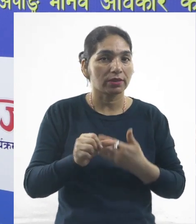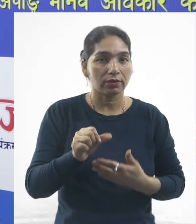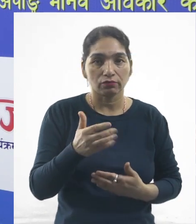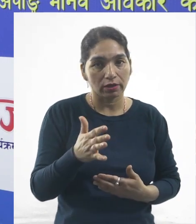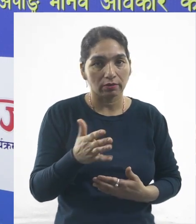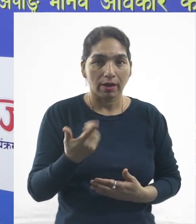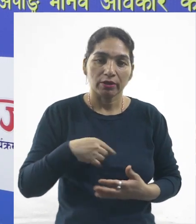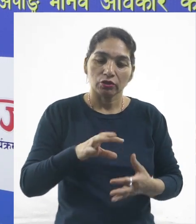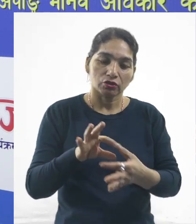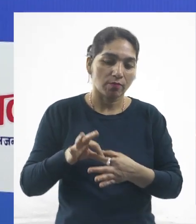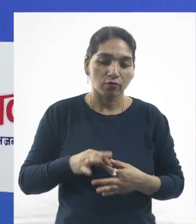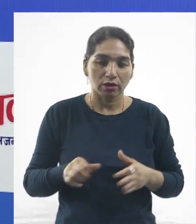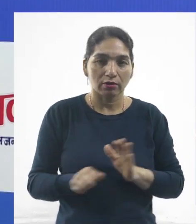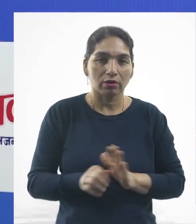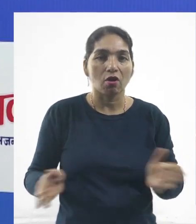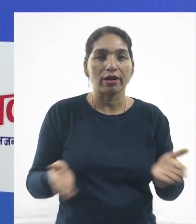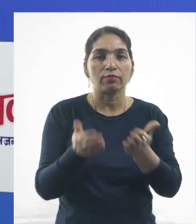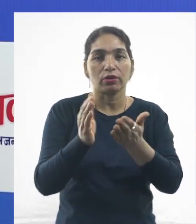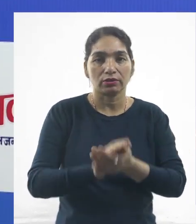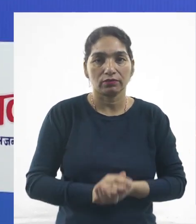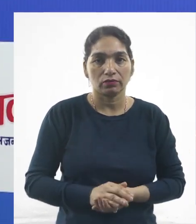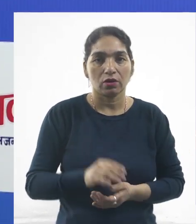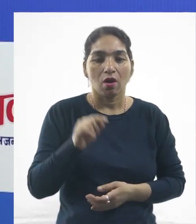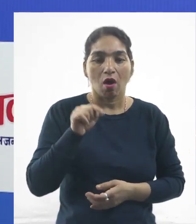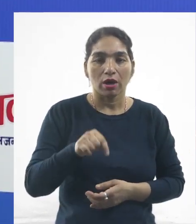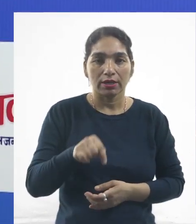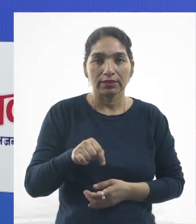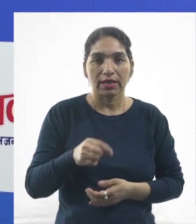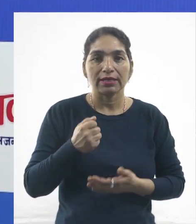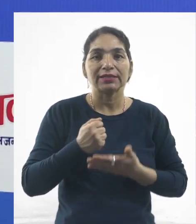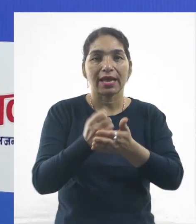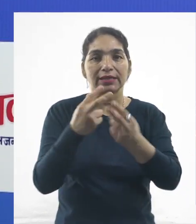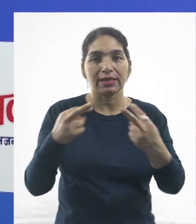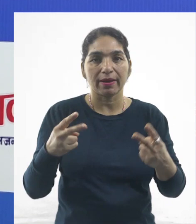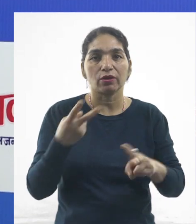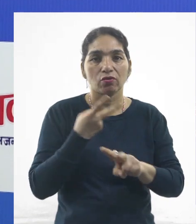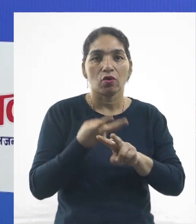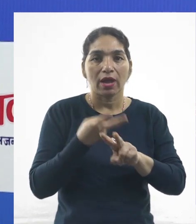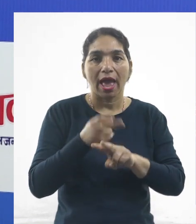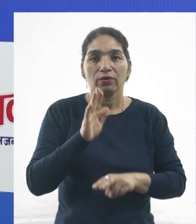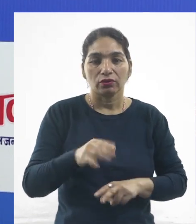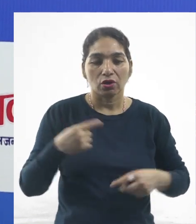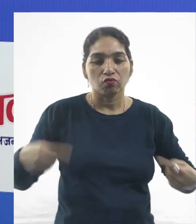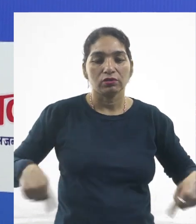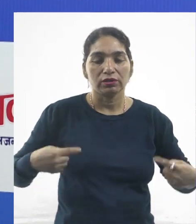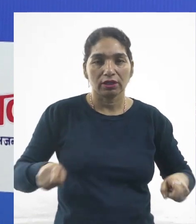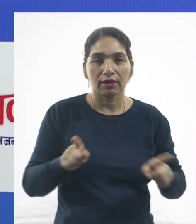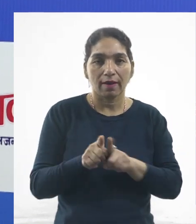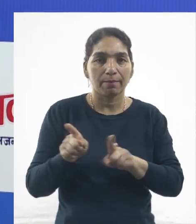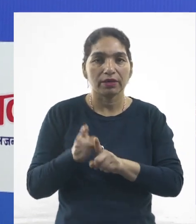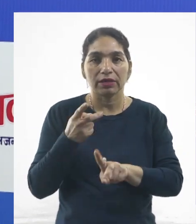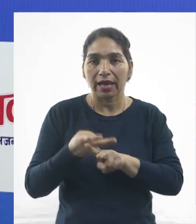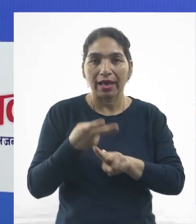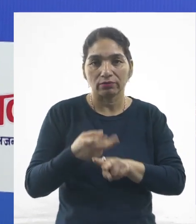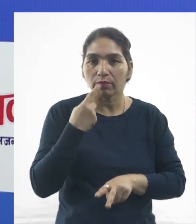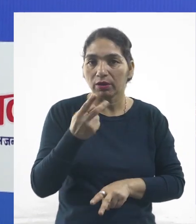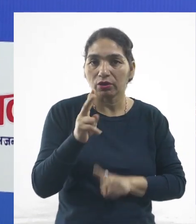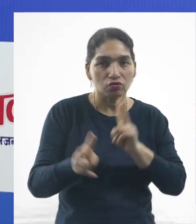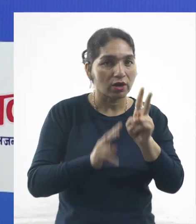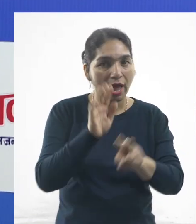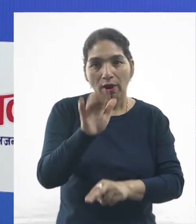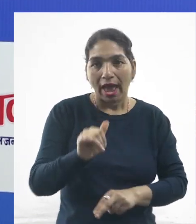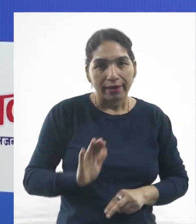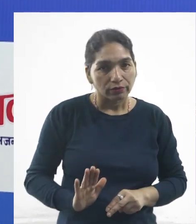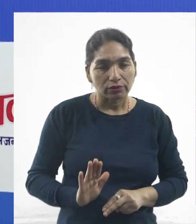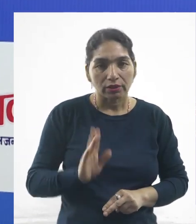हामी समन्वय गरी अगाडि बढ्छौँ तर अहिले चाहिँ के छ भने अहिले सहायक सामग्री अलिक गाह्रो छ है ह्विलचेयरहरू पनि एकदमै गाह्रो छ भन्ने कुरा आइरहेछ त्यसमा